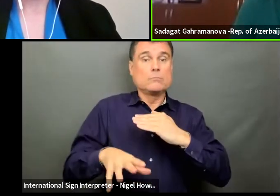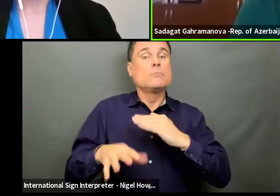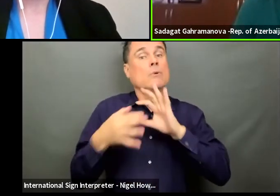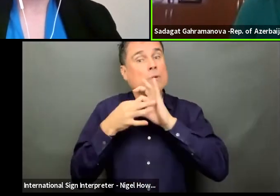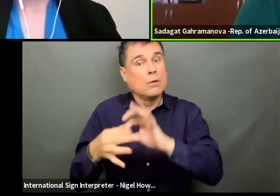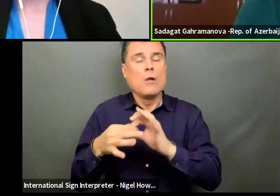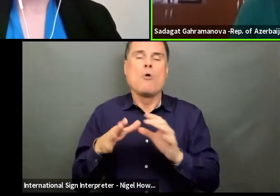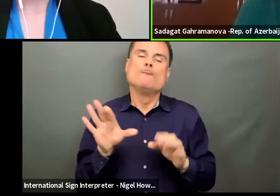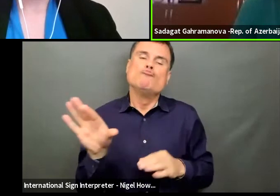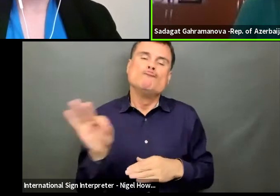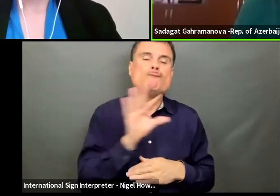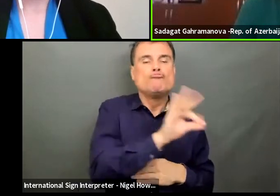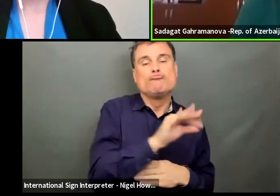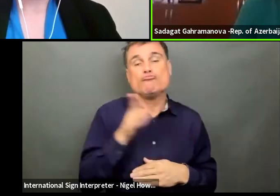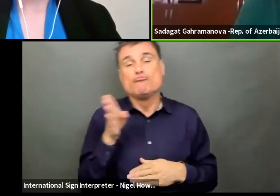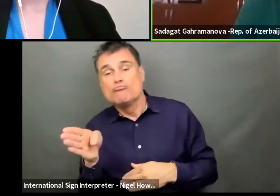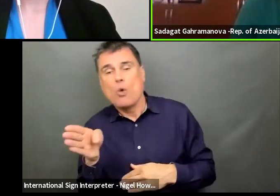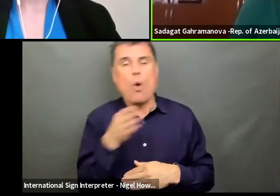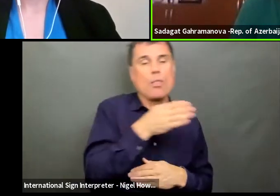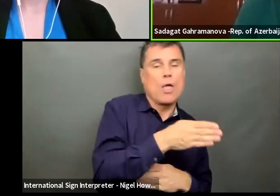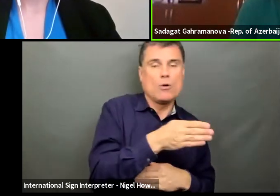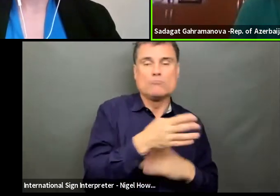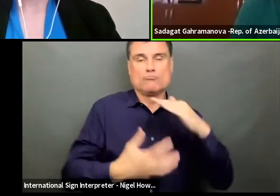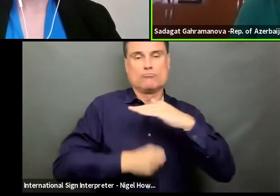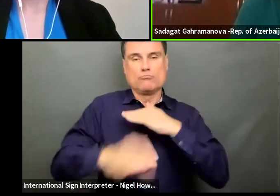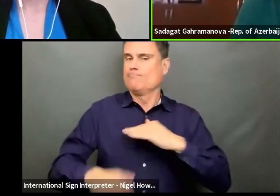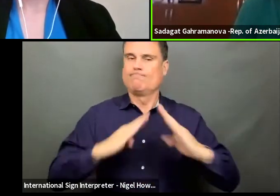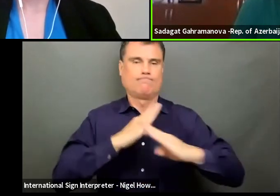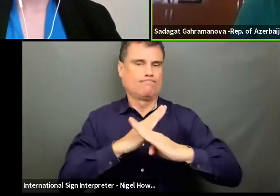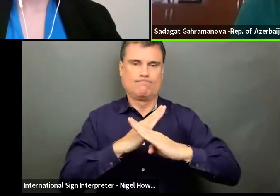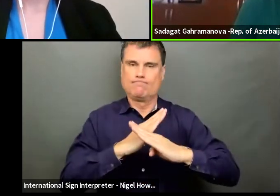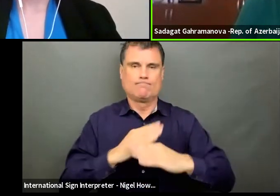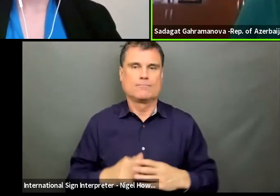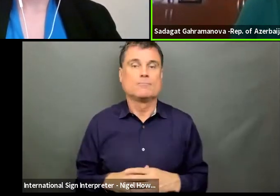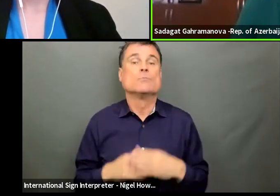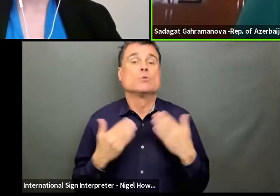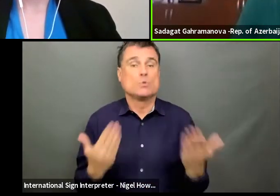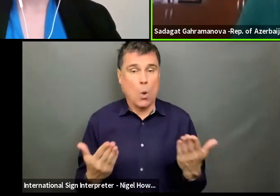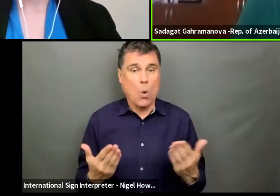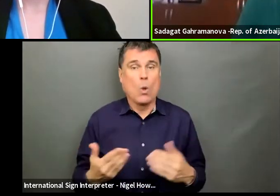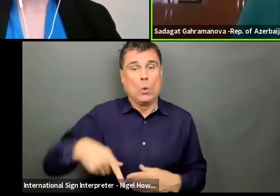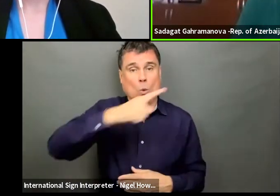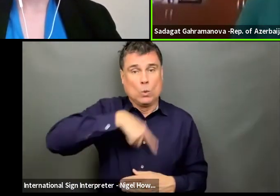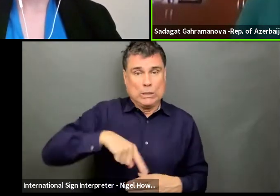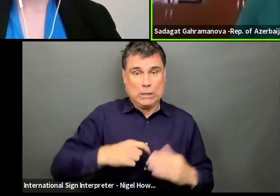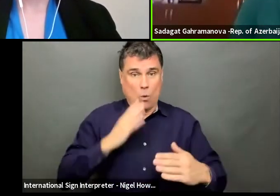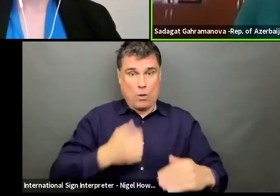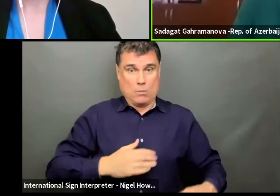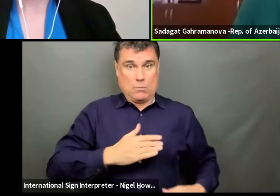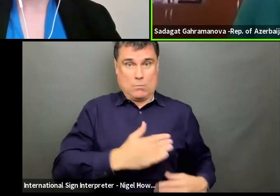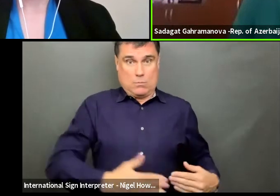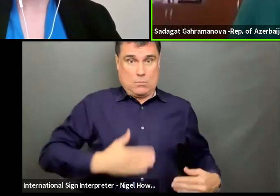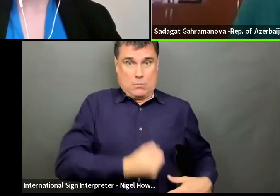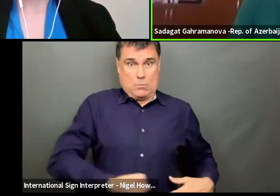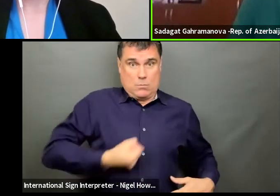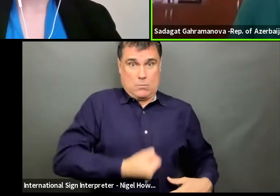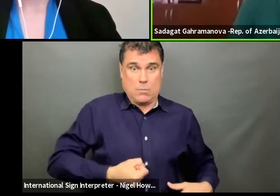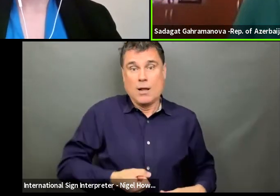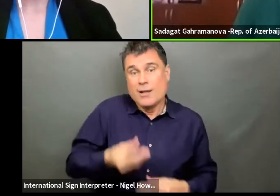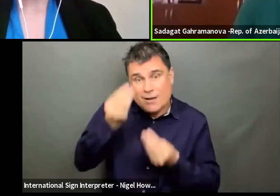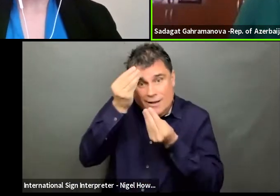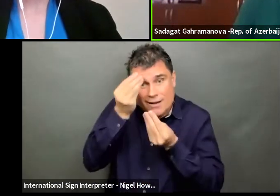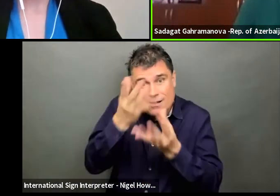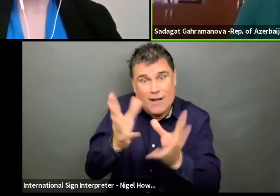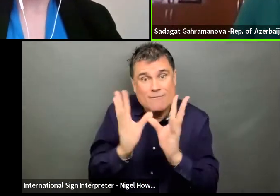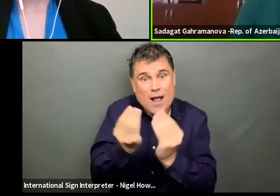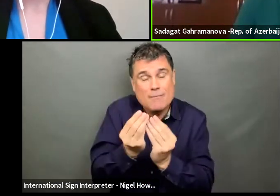для представителей средств массовой информации по вопросам селективного аборта. Было разработано пошаговое